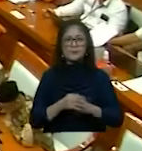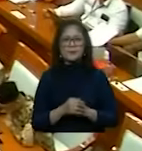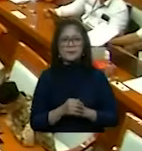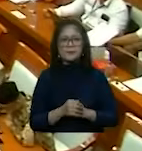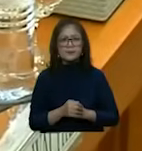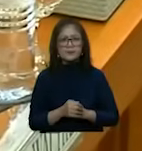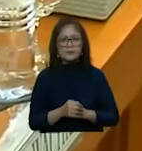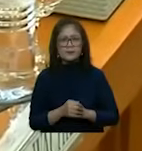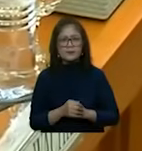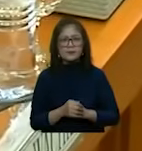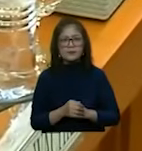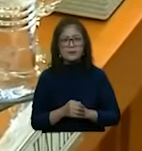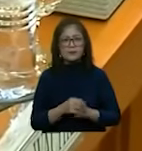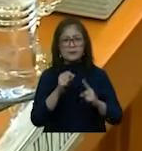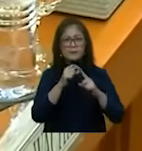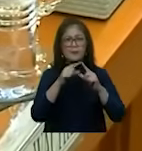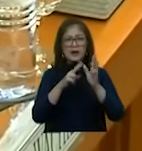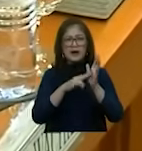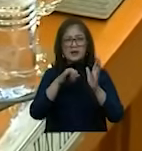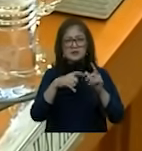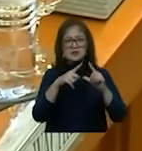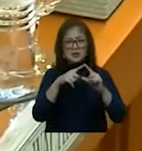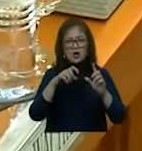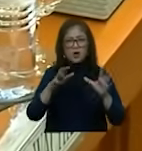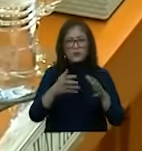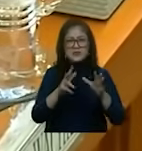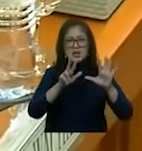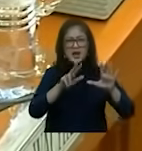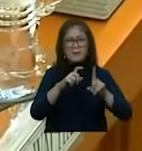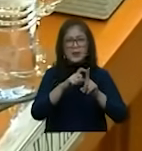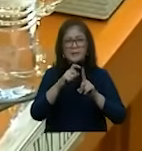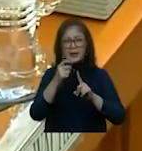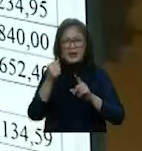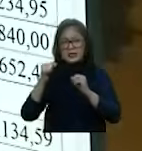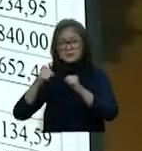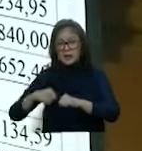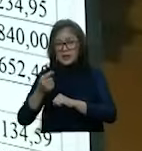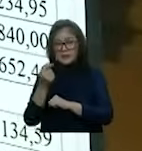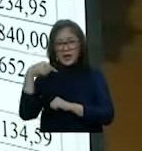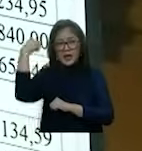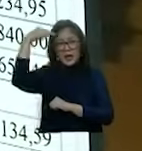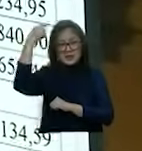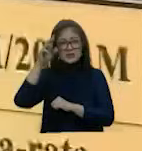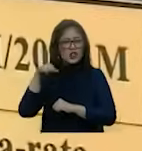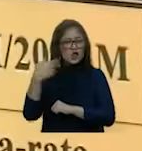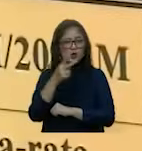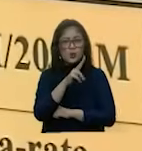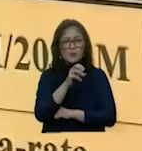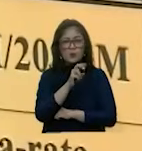sebelumnya Panja komisi 8 DPR RI menyepakati biaya haji tahun 2024 sebesar